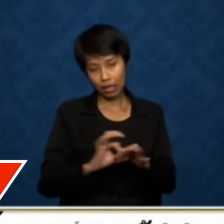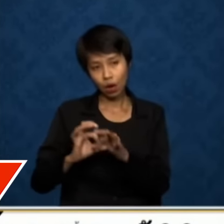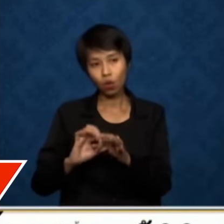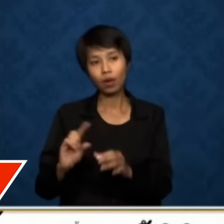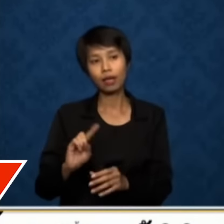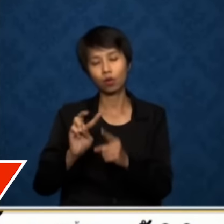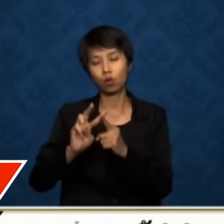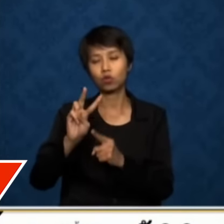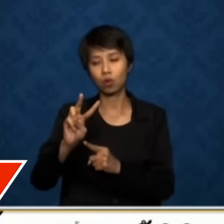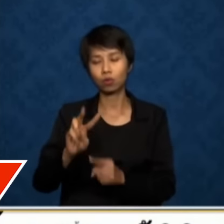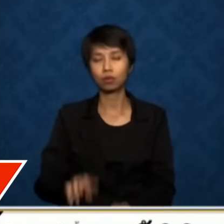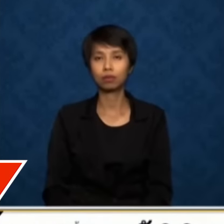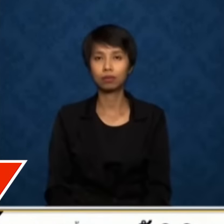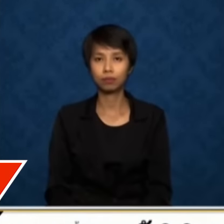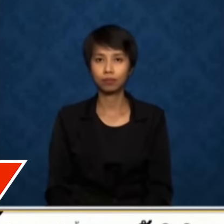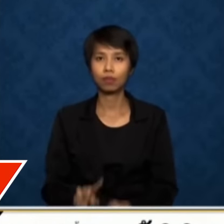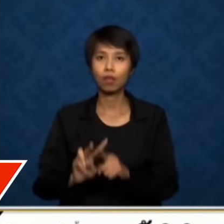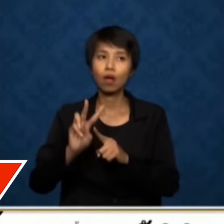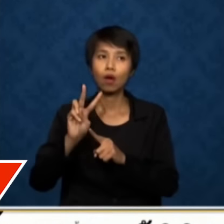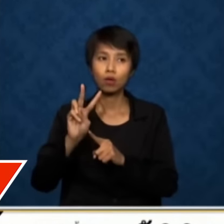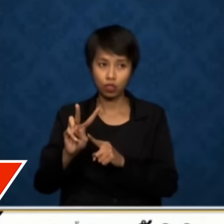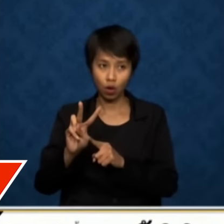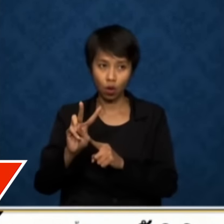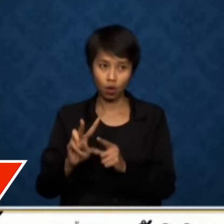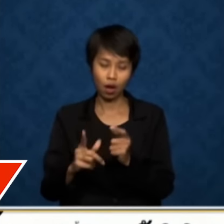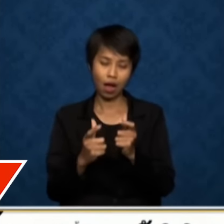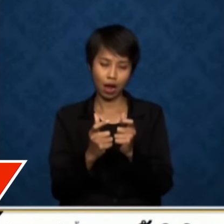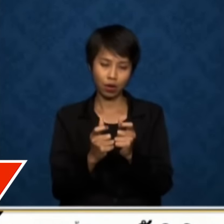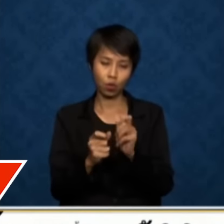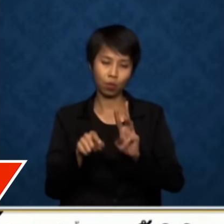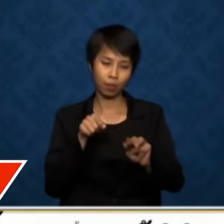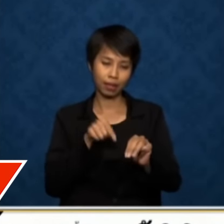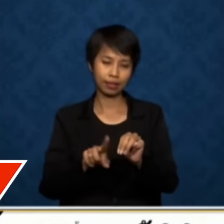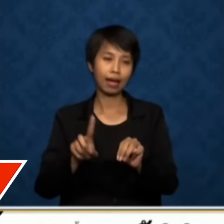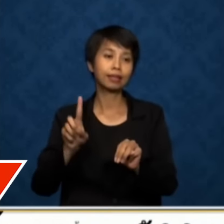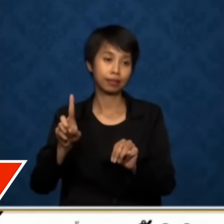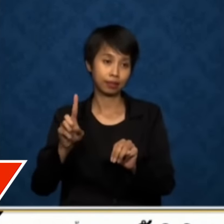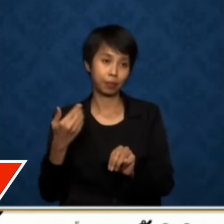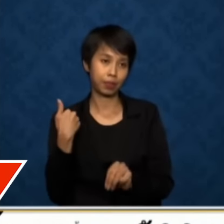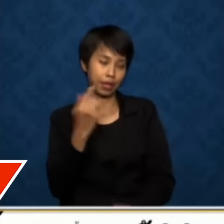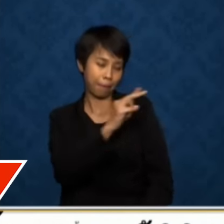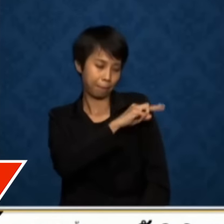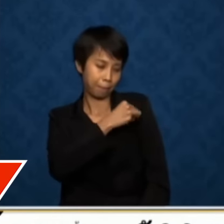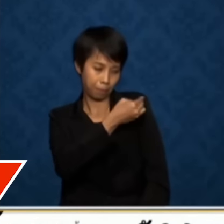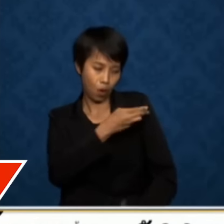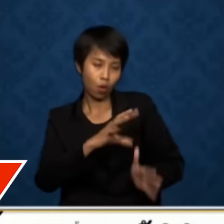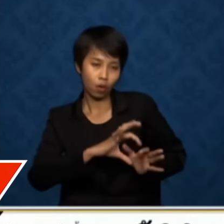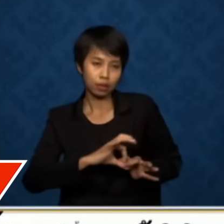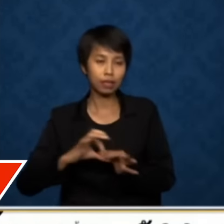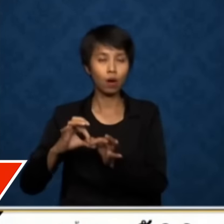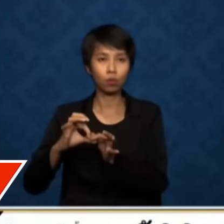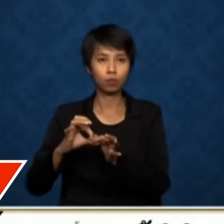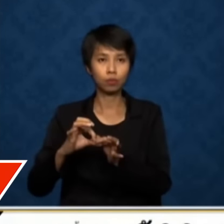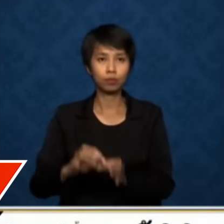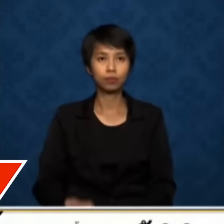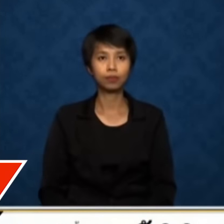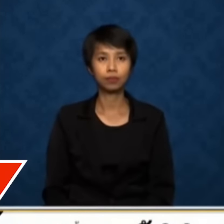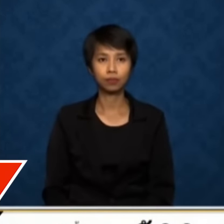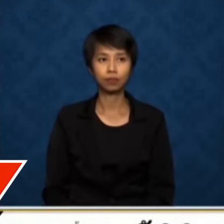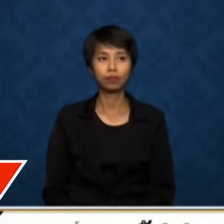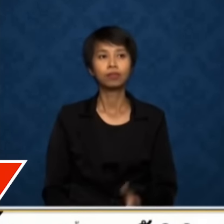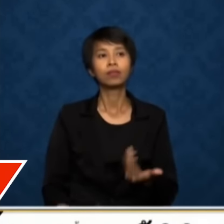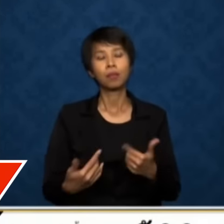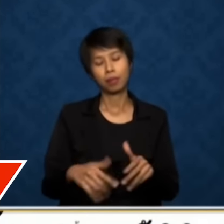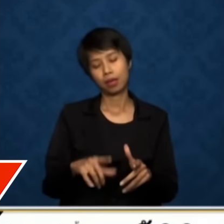สไลด์ถัดไปครับข้อ2อนุมาตรา1นะครับมีคุณหมอมาเกี่ยวข้องแล้วสไลด์ถัดไปครับข้อ2อนุมาตรา